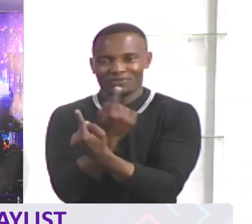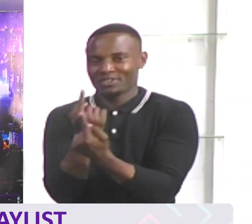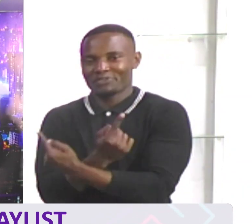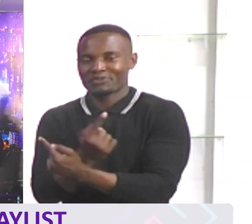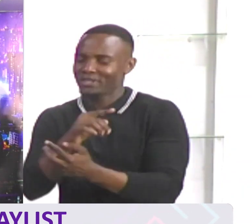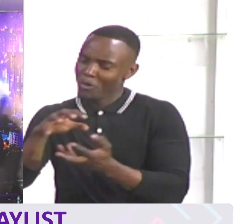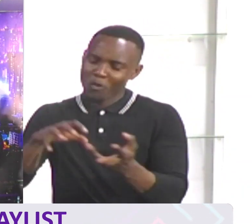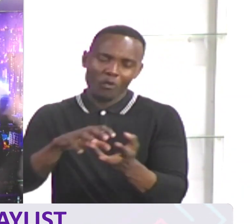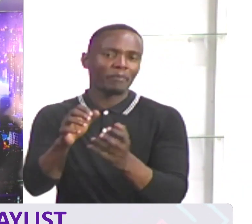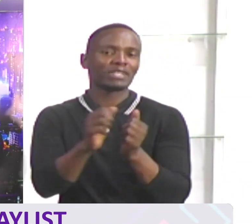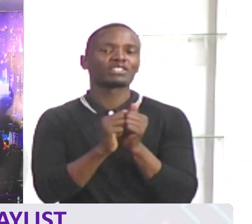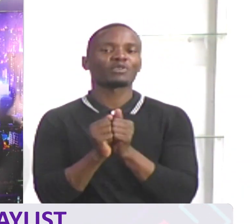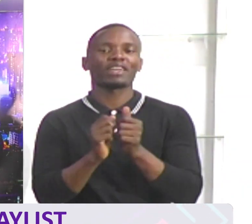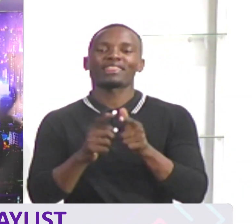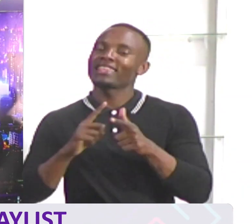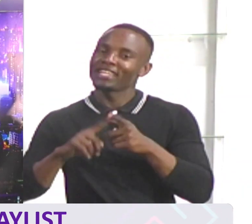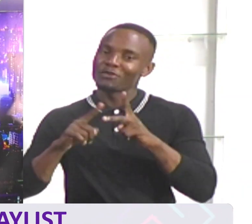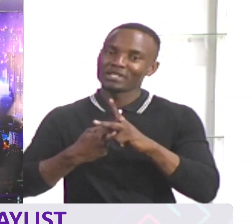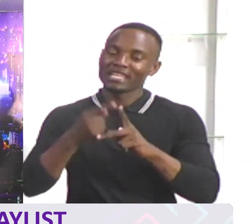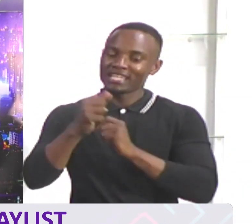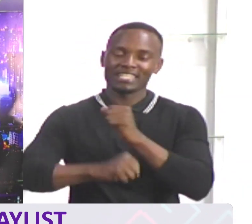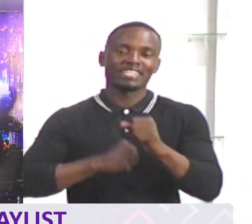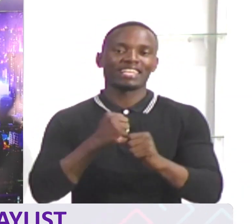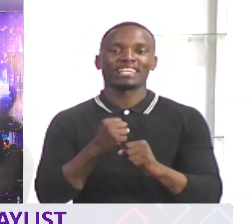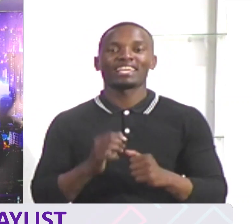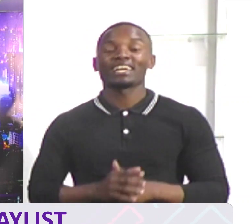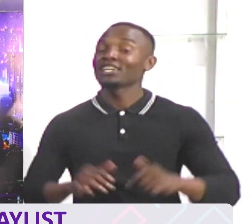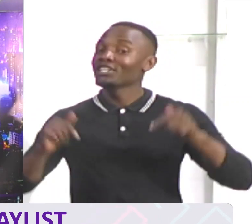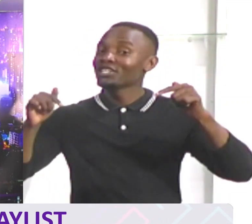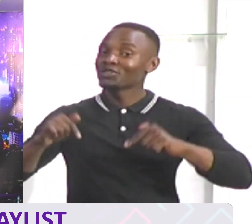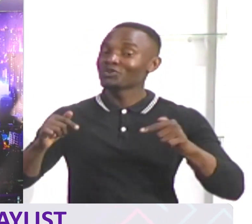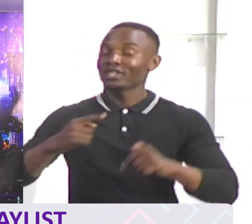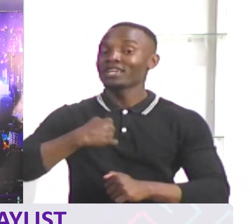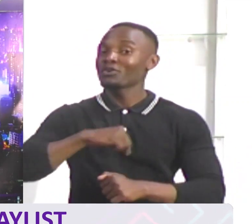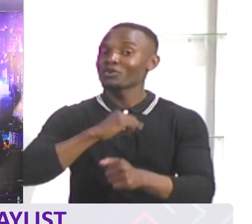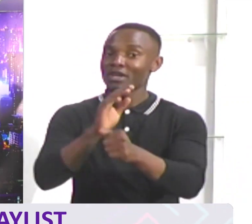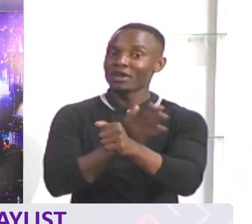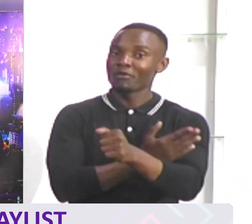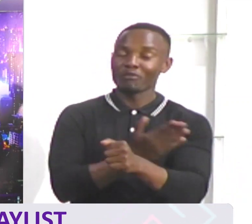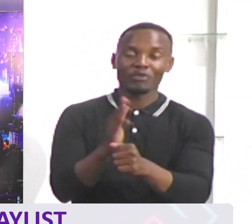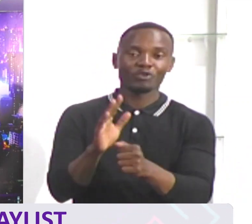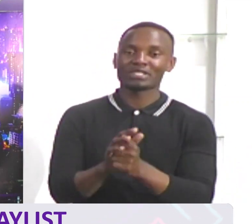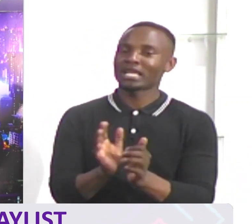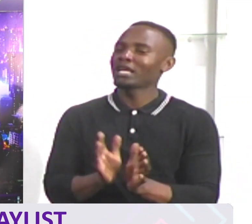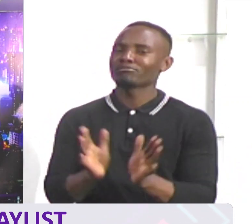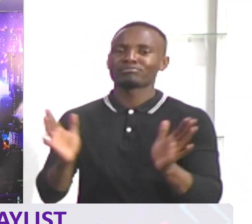Tuzichanganye zote. Hey man, it's one of those nights. Sibio, tunatiza mziki kila mahali. Let us be the party.